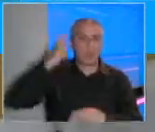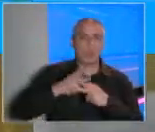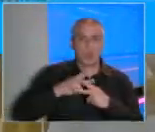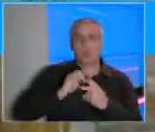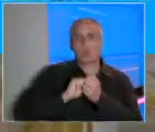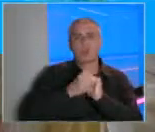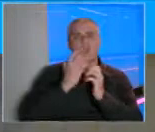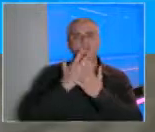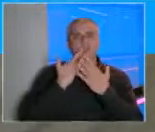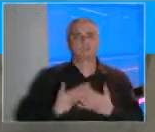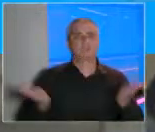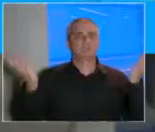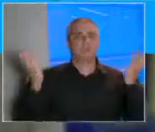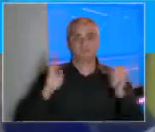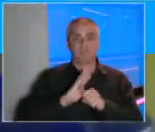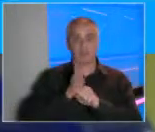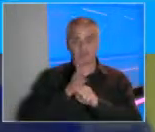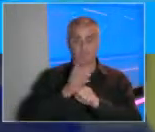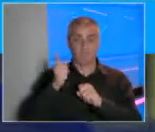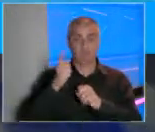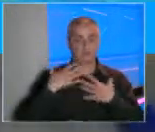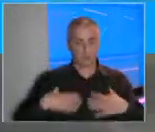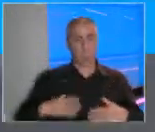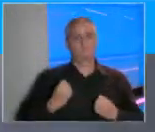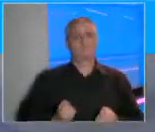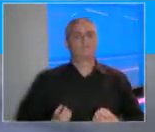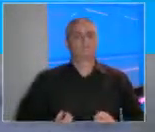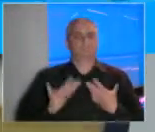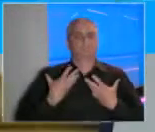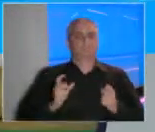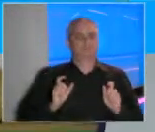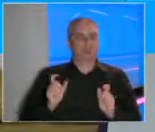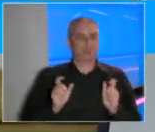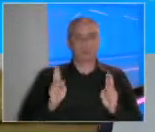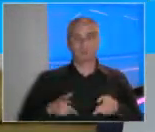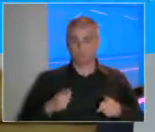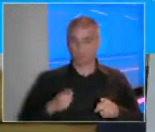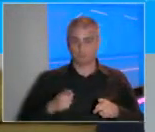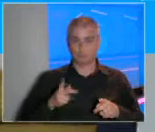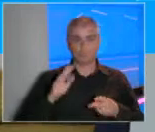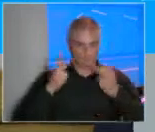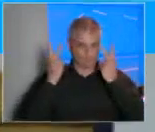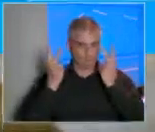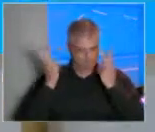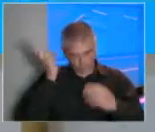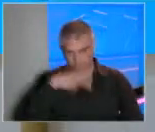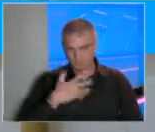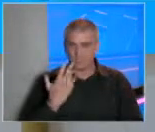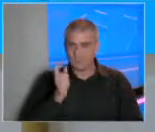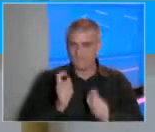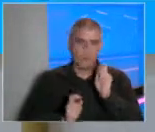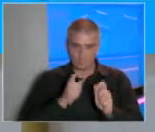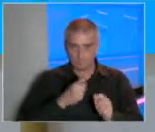מי נחשף לנגיף, ברמה כזאת שהגוף שלו פיתח נוגדנים. עכשיו, יש משמעות להבין כמה